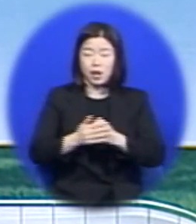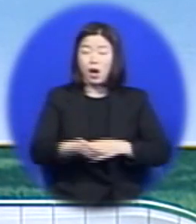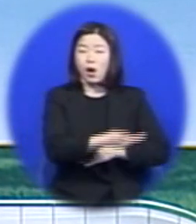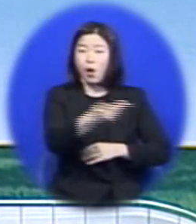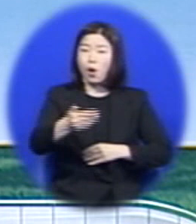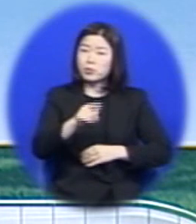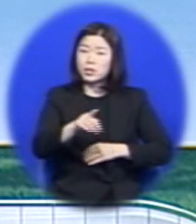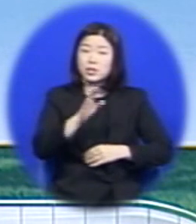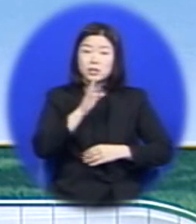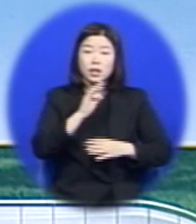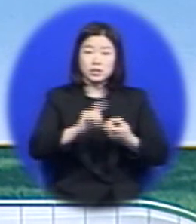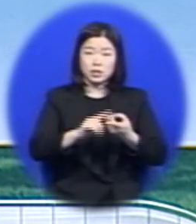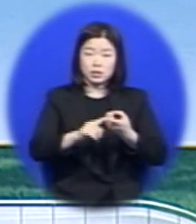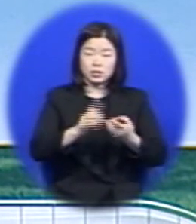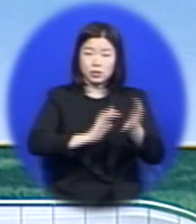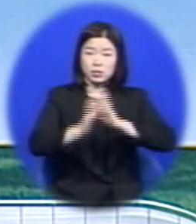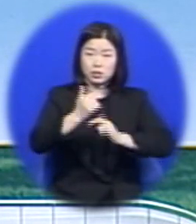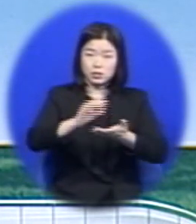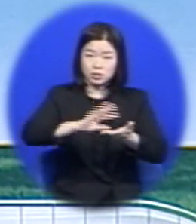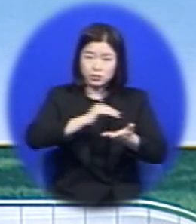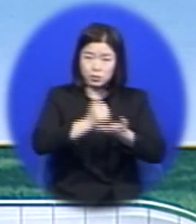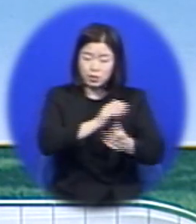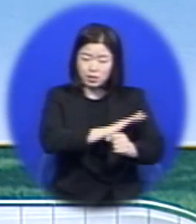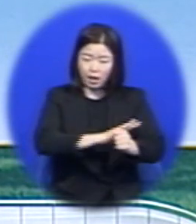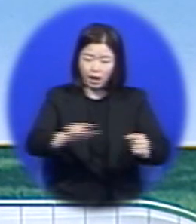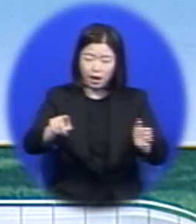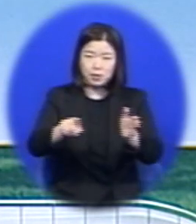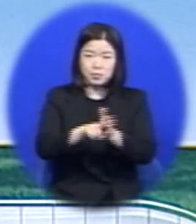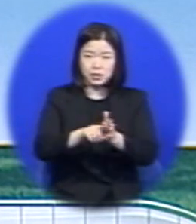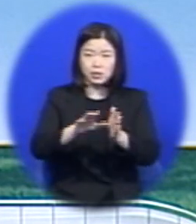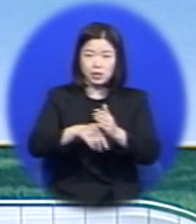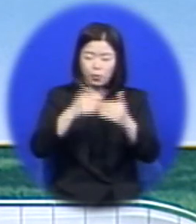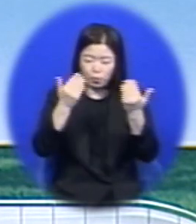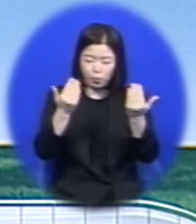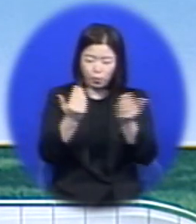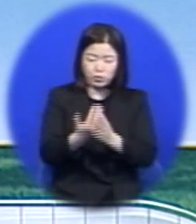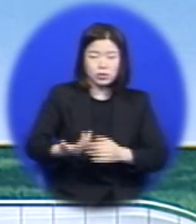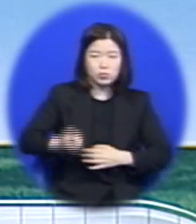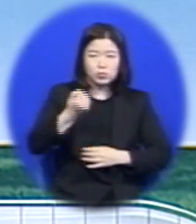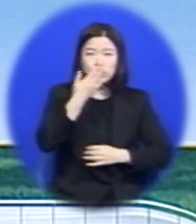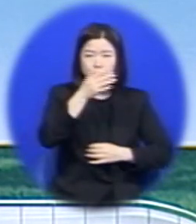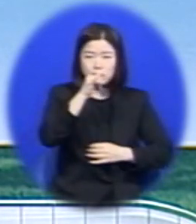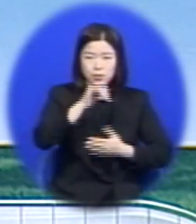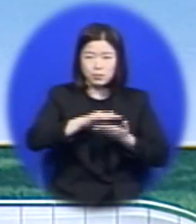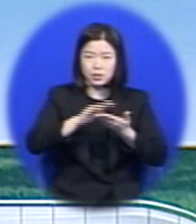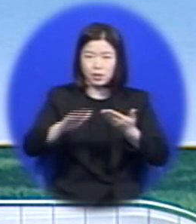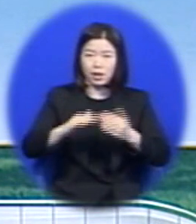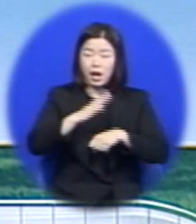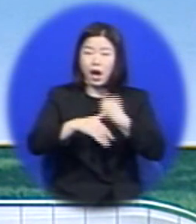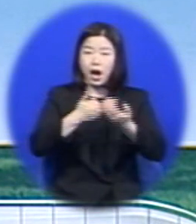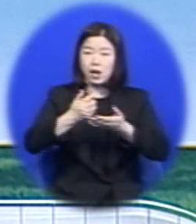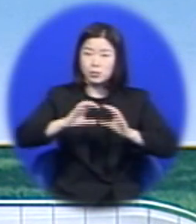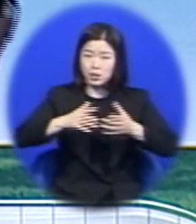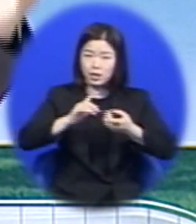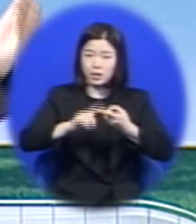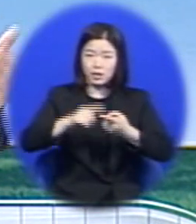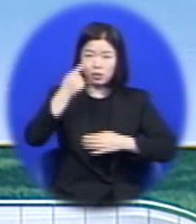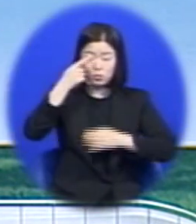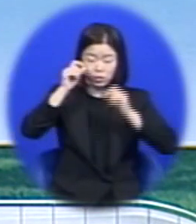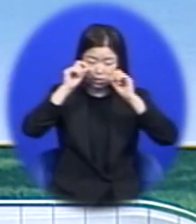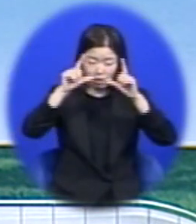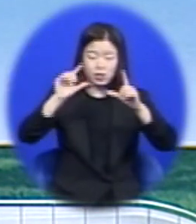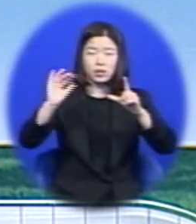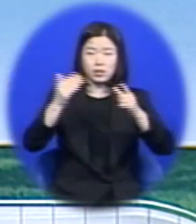이 사실을 예수 그리스도를 잘 믿을 때 온전히 누리게 됩니다. 하나님의 나라에 대해 눈이 열리는